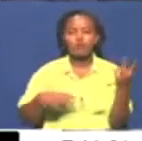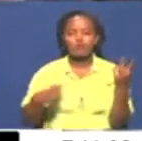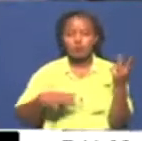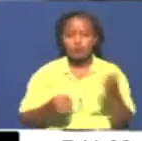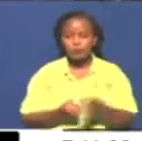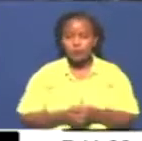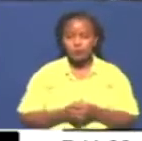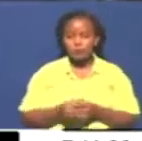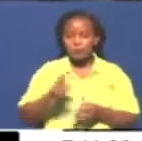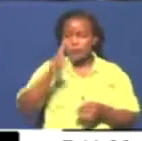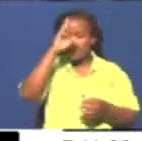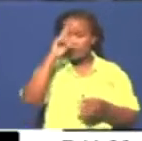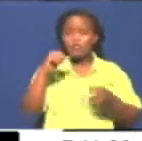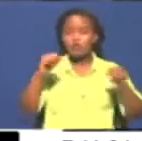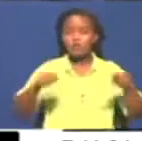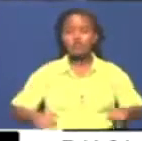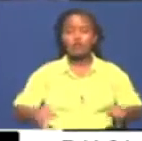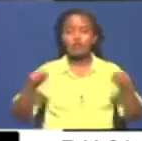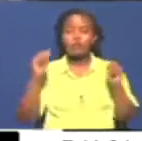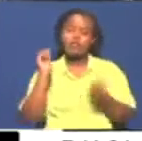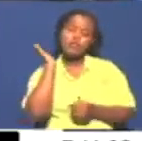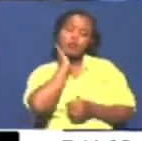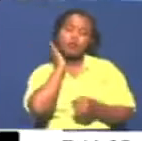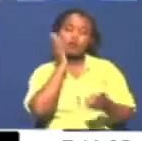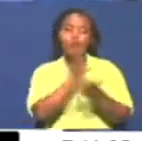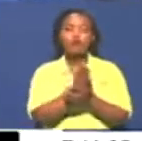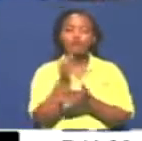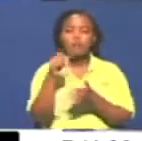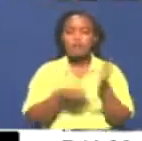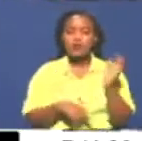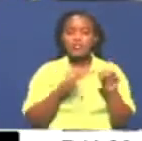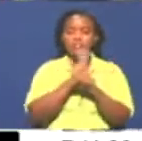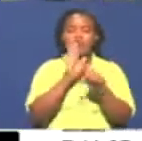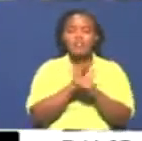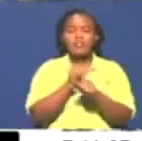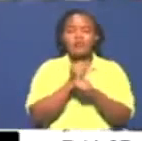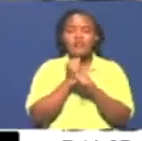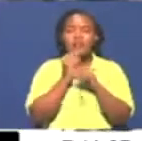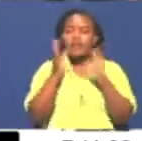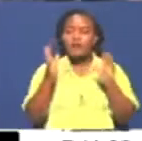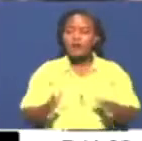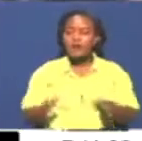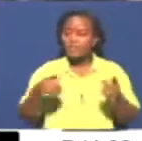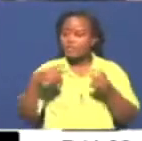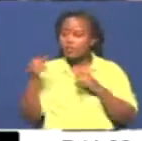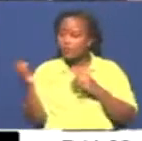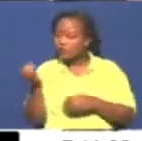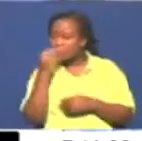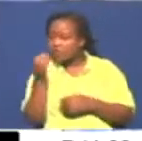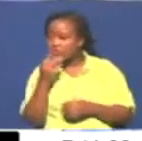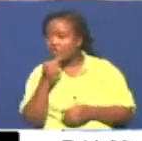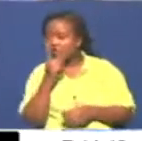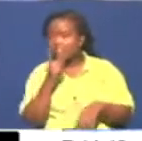kaunti ya Murang'a Donata Kiplagat alithibitisha kwamba wafanyikazi wengi walikuwa wamekwenda kwa mamkuli ya mchana wakati ajali hiyo